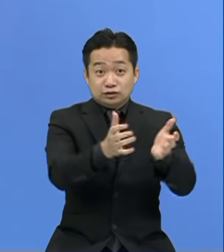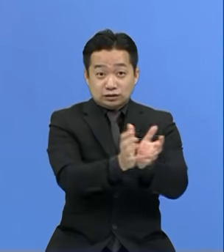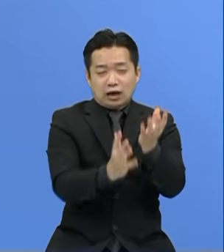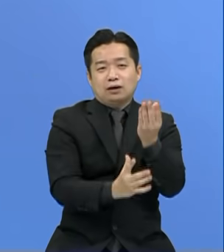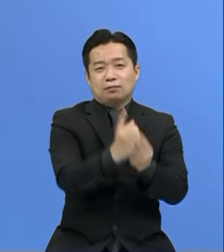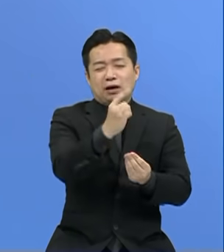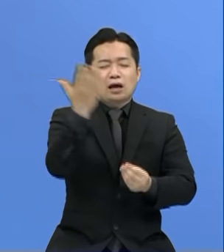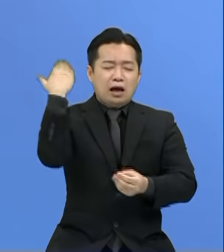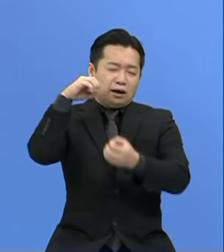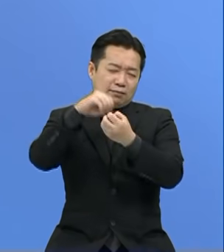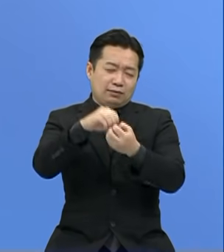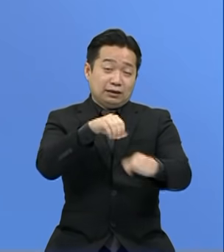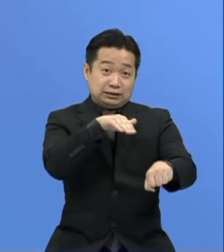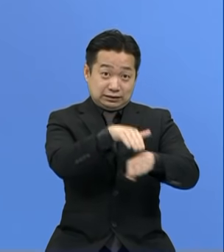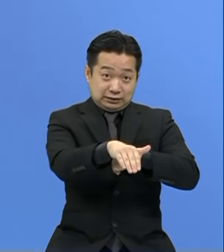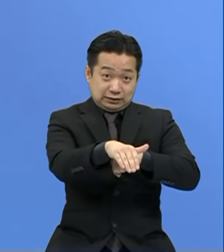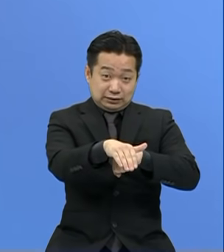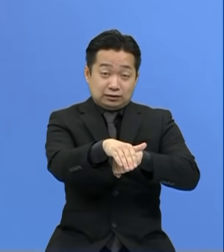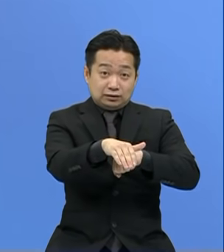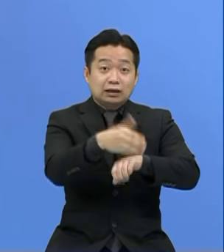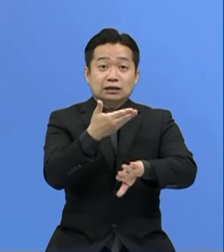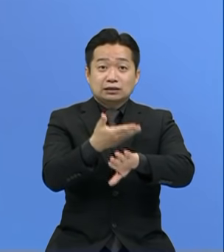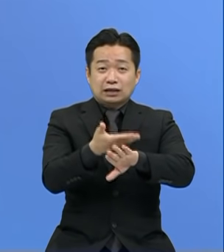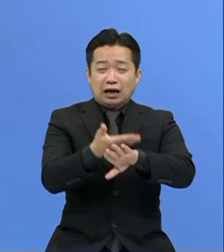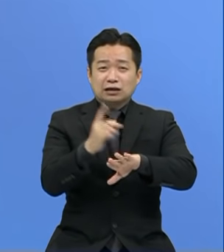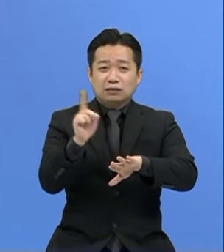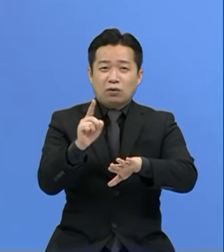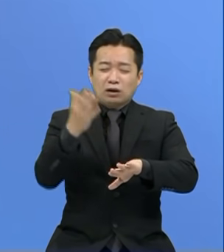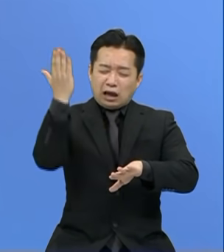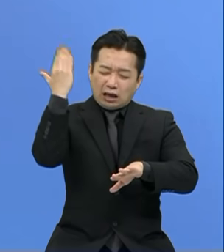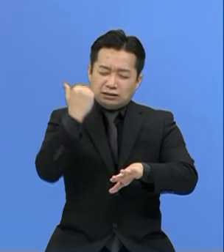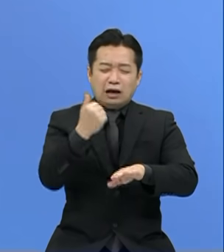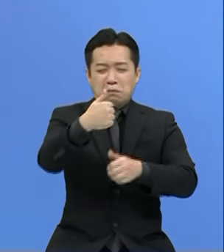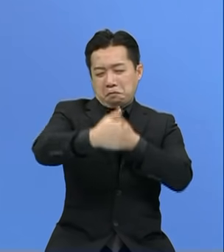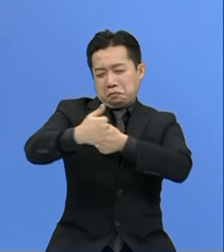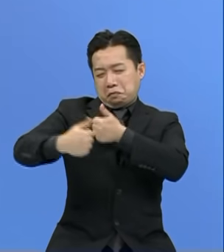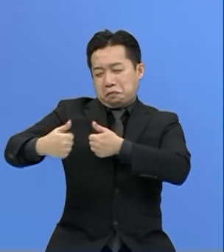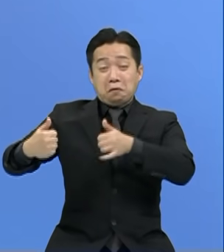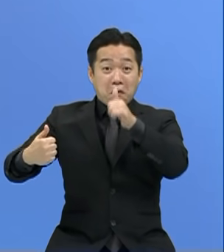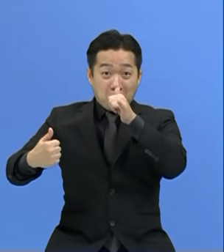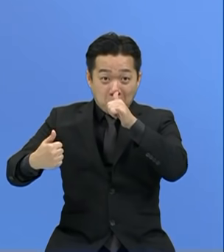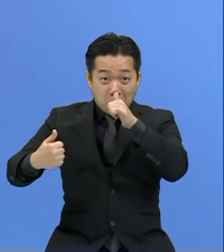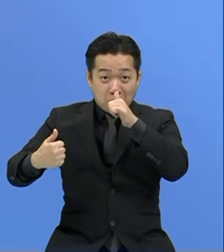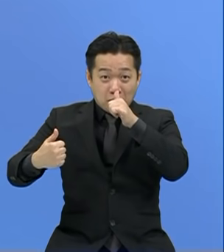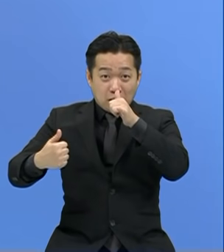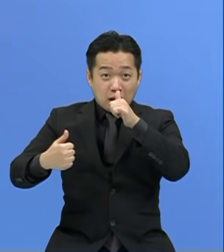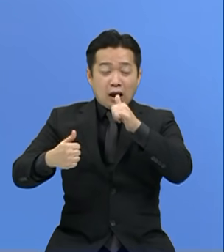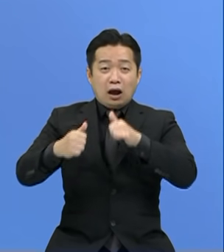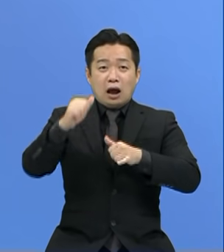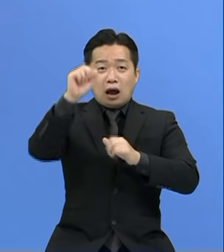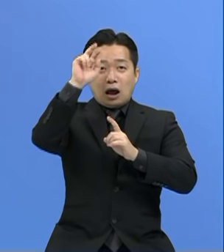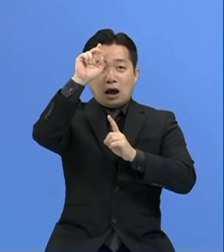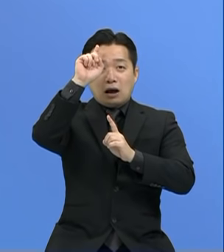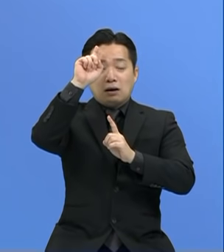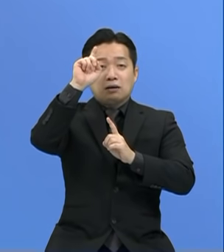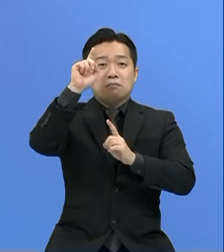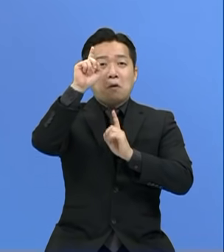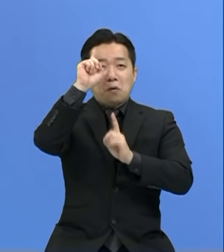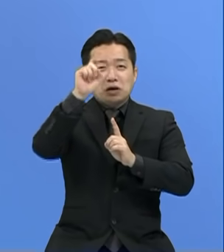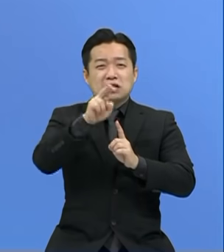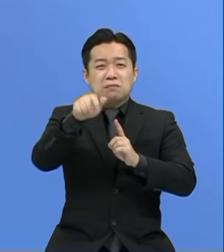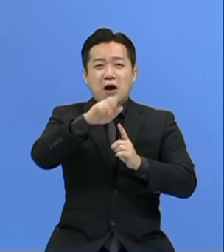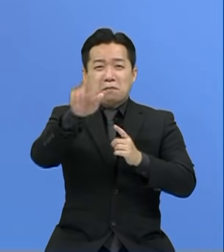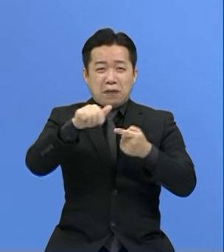또 과거의 다른 경쟁 관계라든지 경선 결과나 아니면 뭐 박근혜 이명박 후보로 보여지는